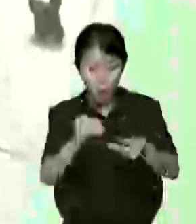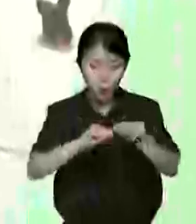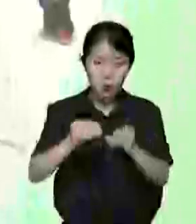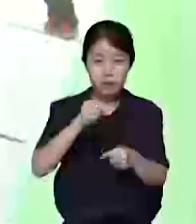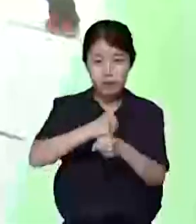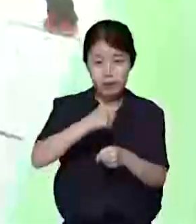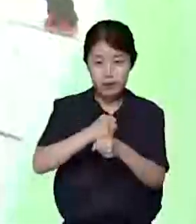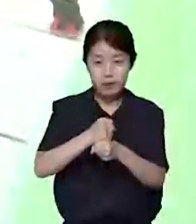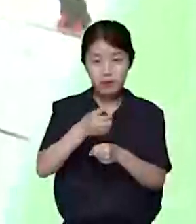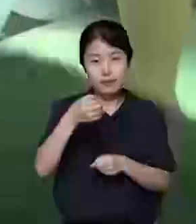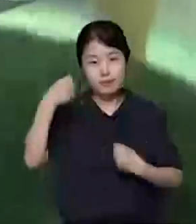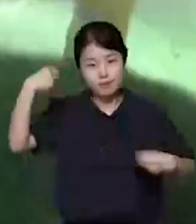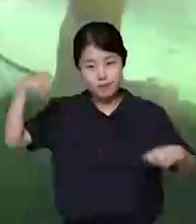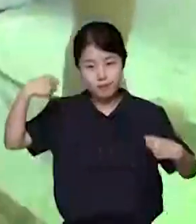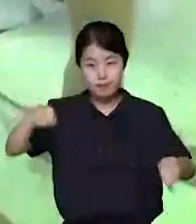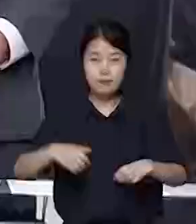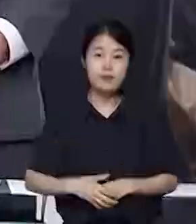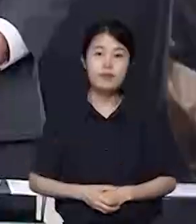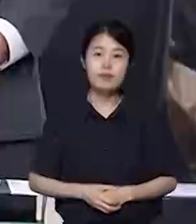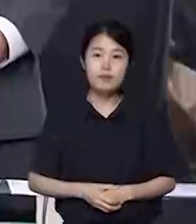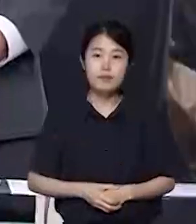프로그램도 이어갔습니다.